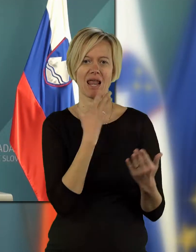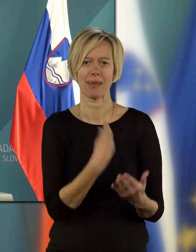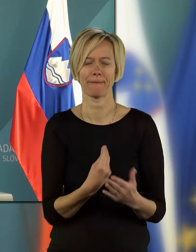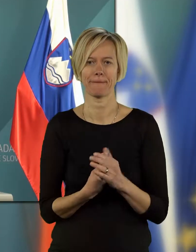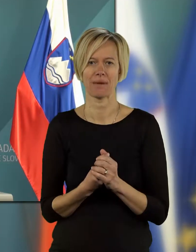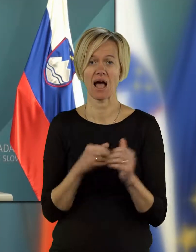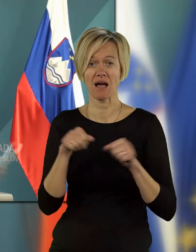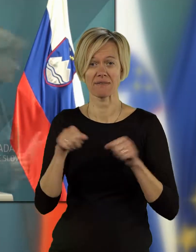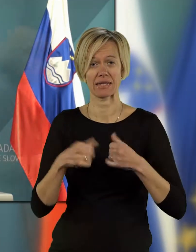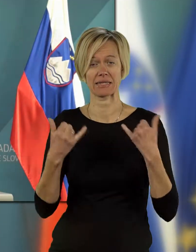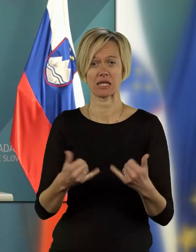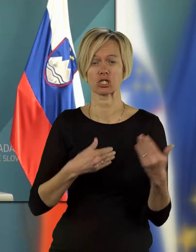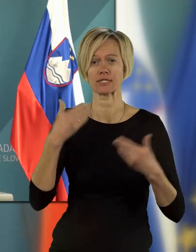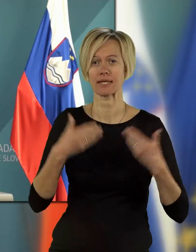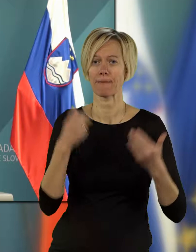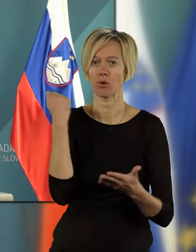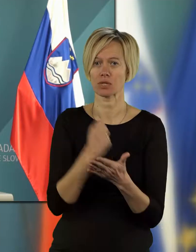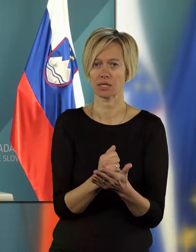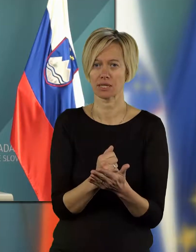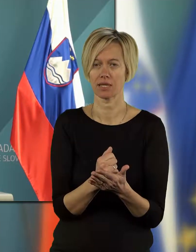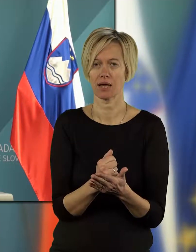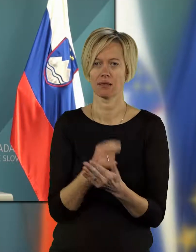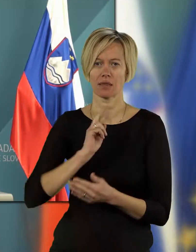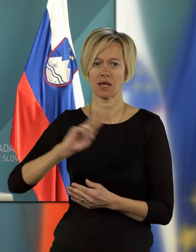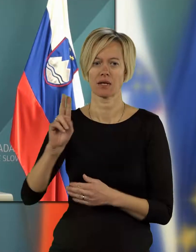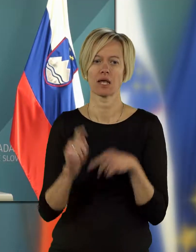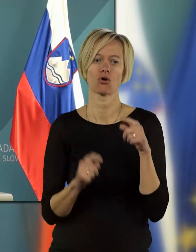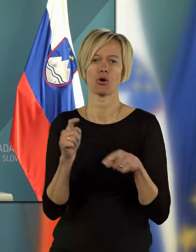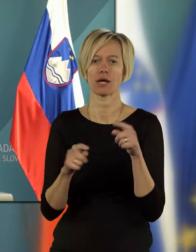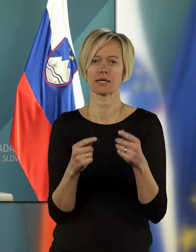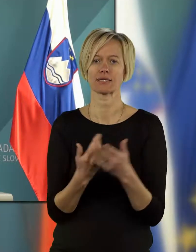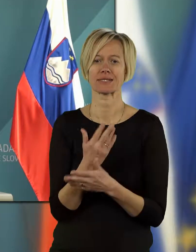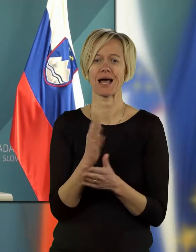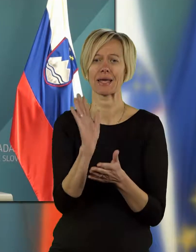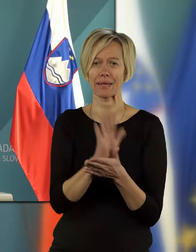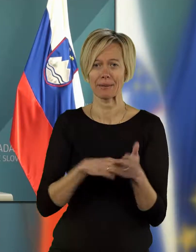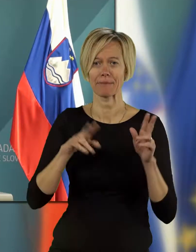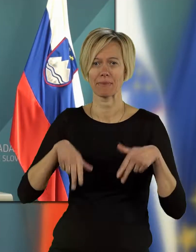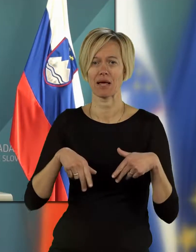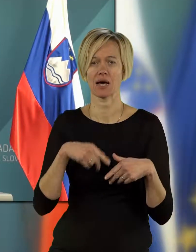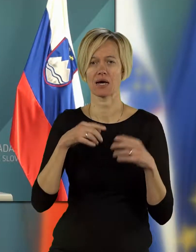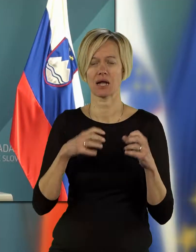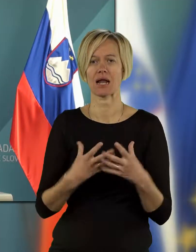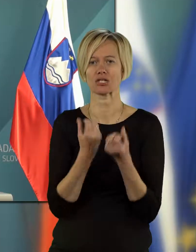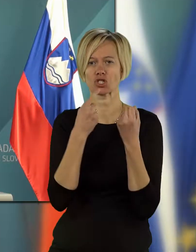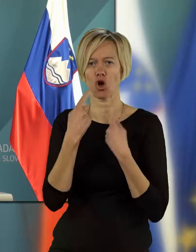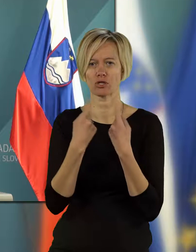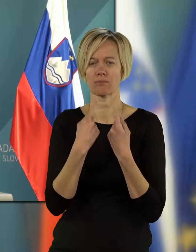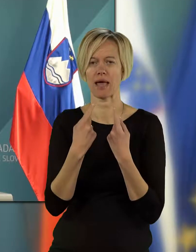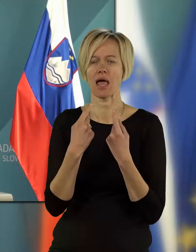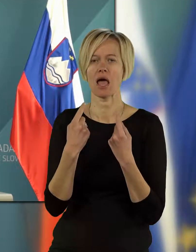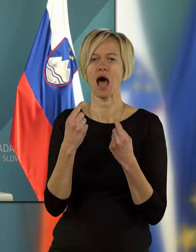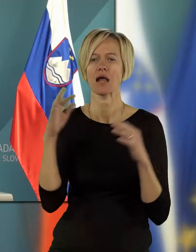Hvala lepa. Vlada je na današnji seji potrdila nadaljne korake za implementacijo razsodbe